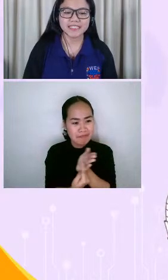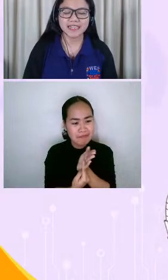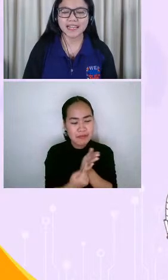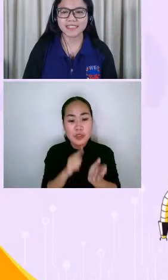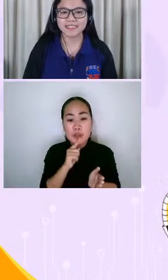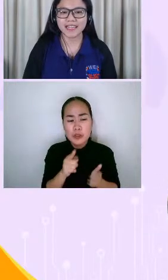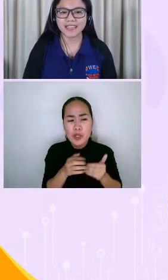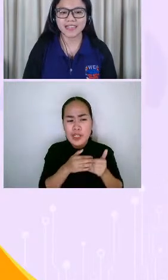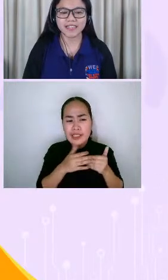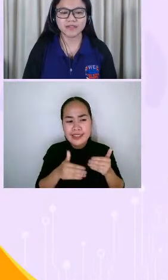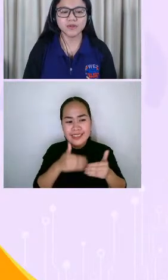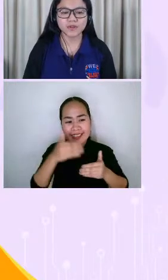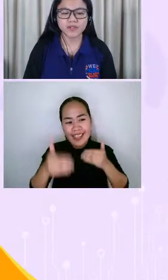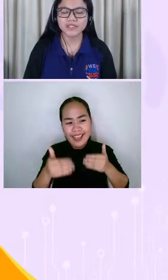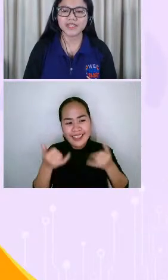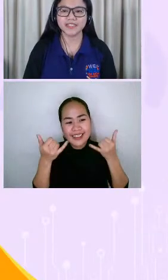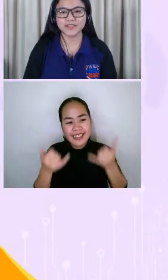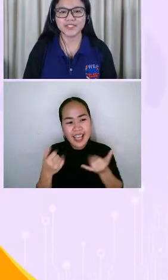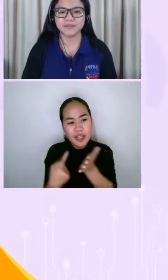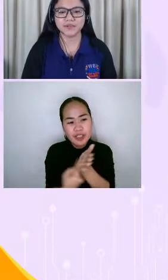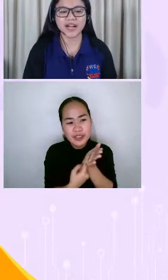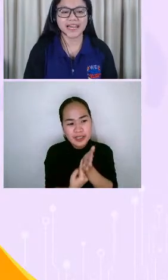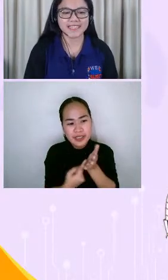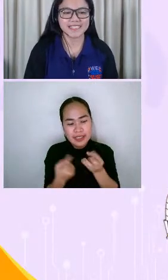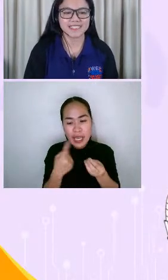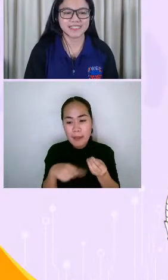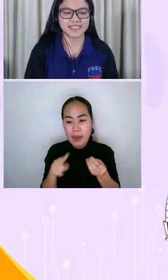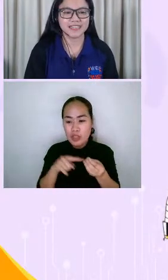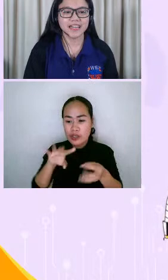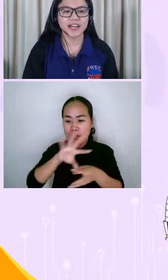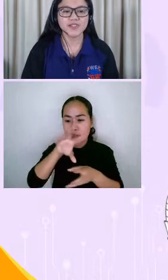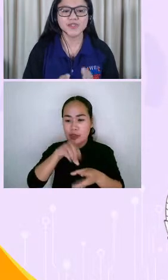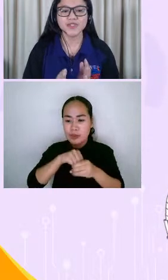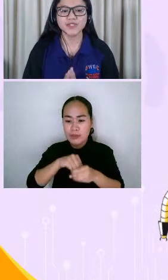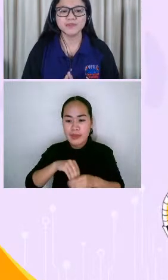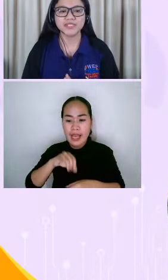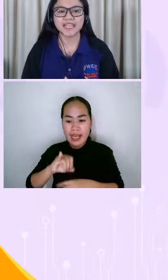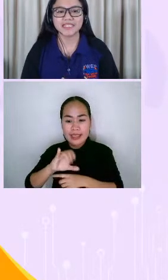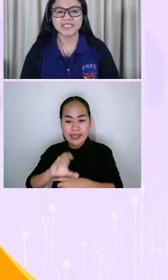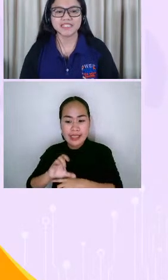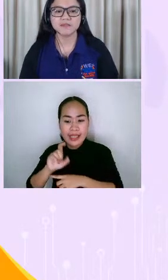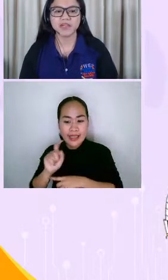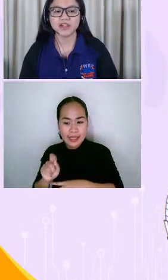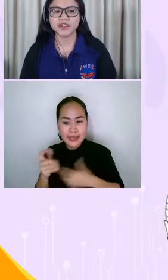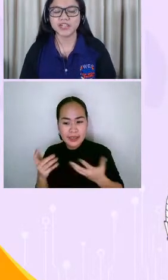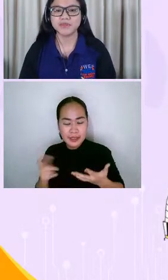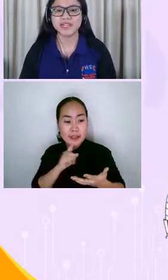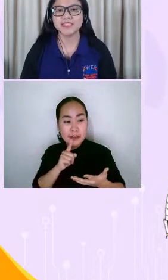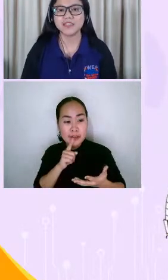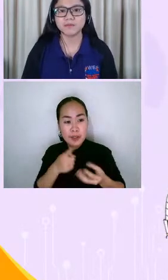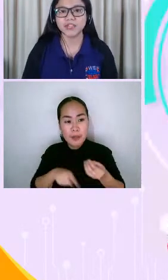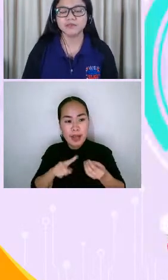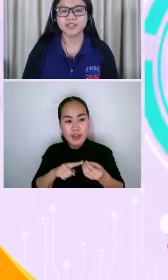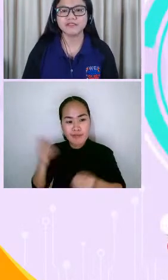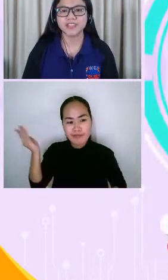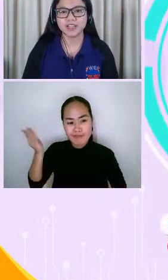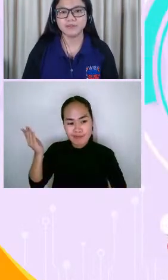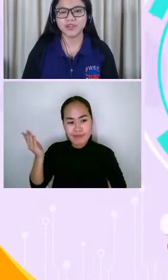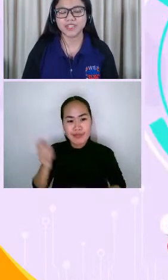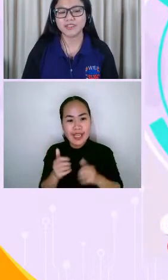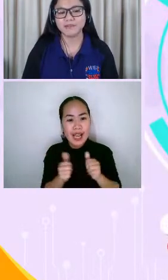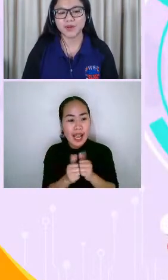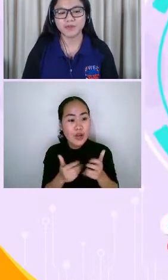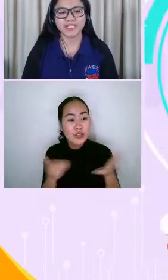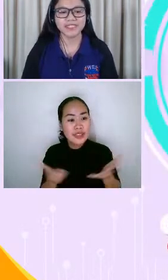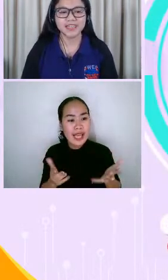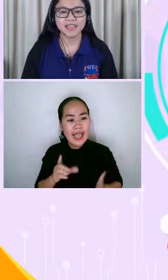na po natin ang ating talakayan ukol sa inklusibong ICT. Ang susunod po natin na speaker ay mula sa Department of